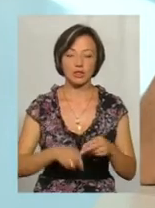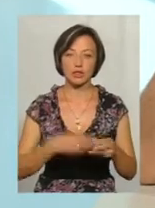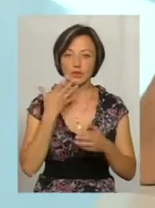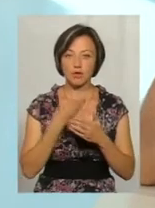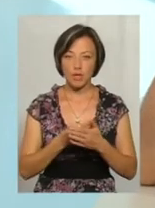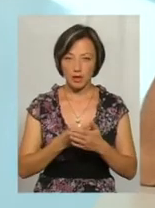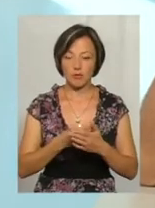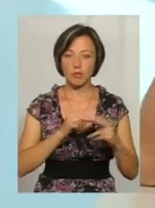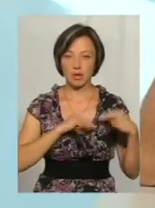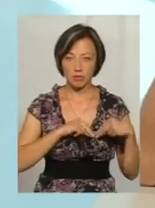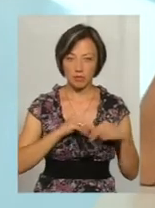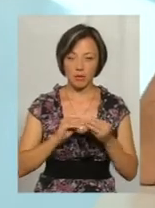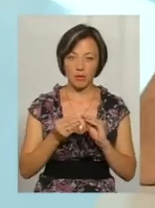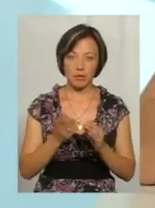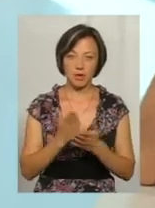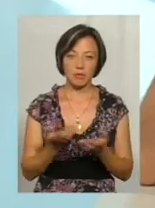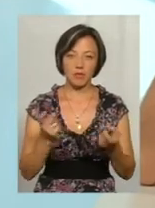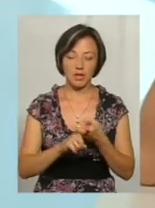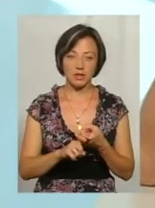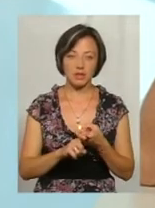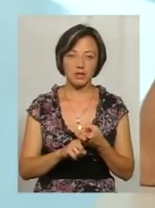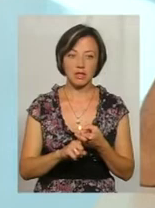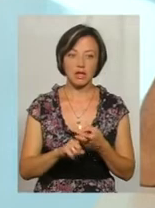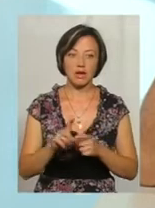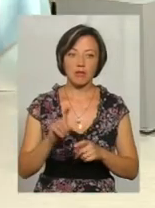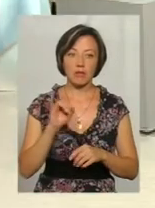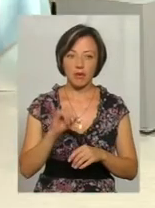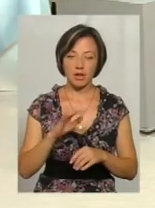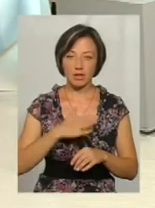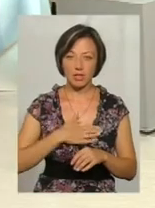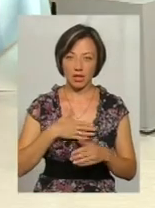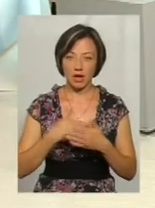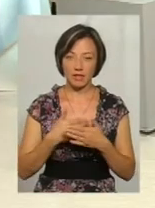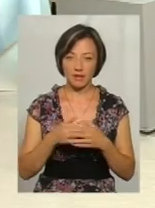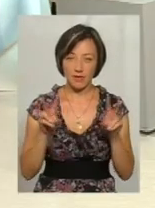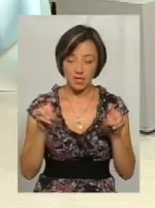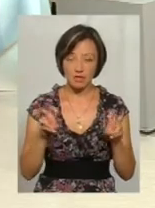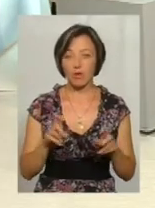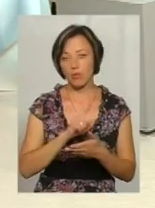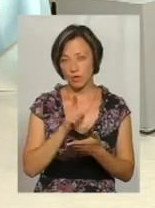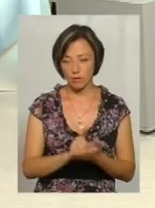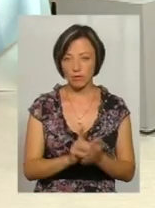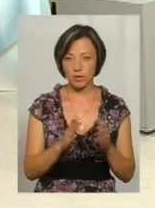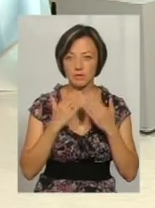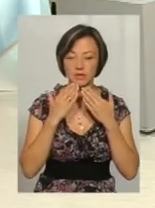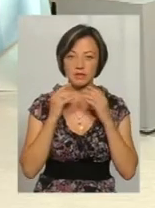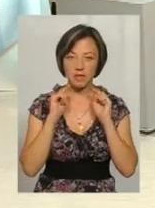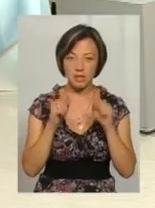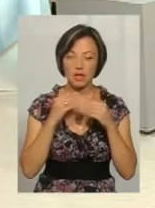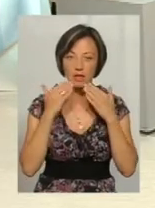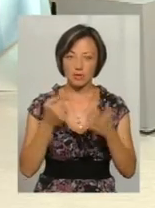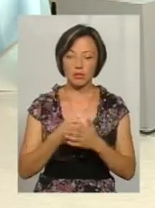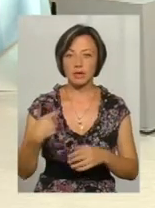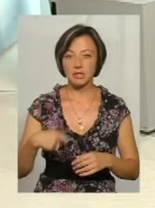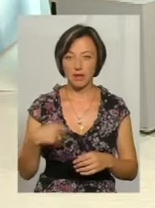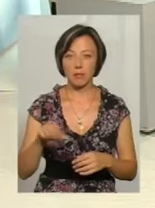своїми кадровими проблемами, бо в нас вони є, пов'язані з шивостю деяких наших теж активістів, але ми обов'язково будемо звертатися до